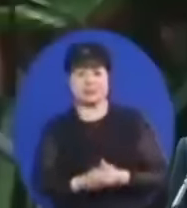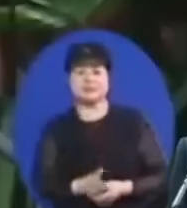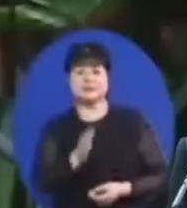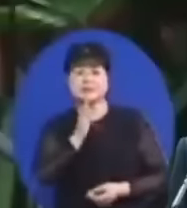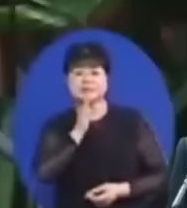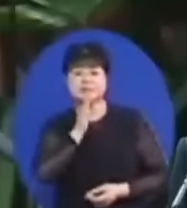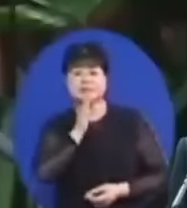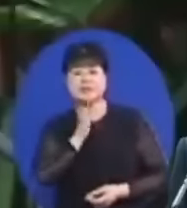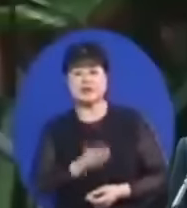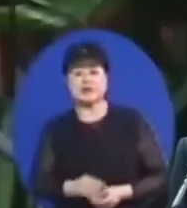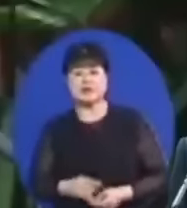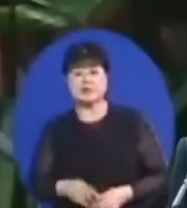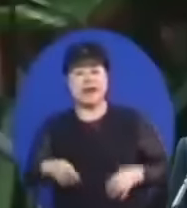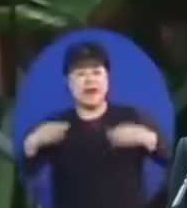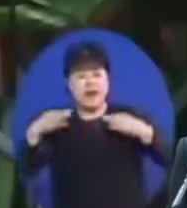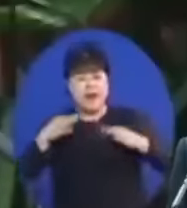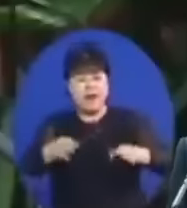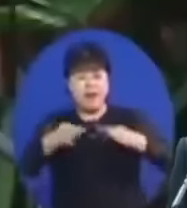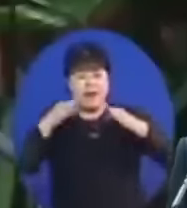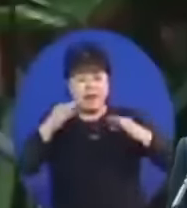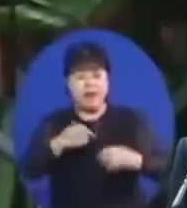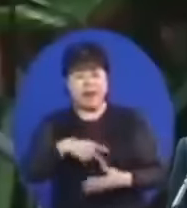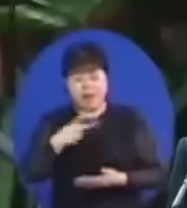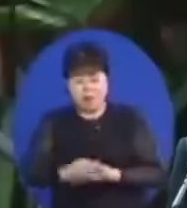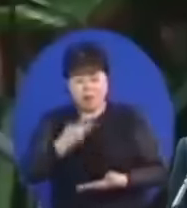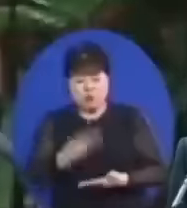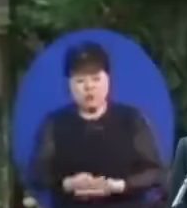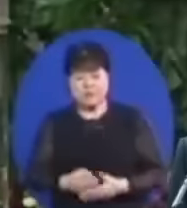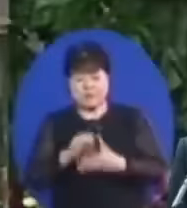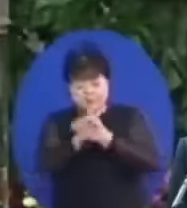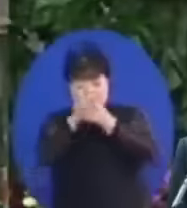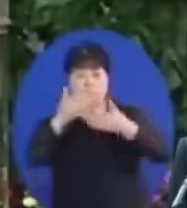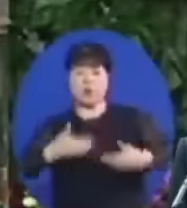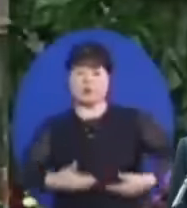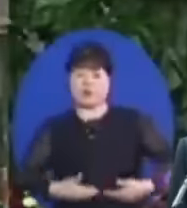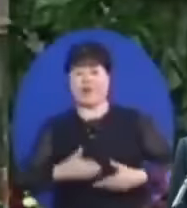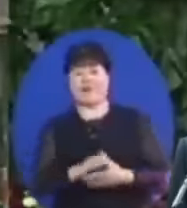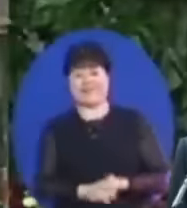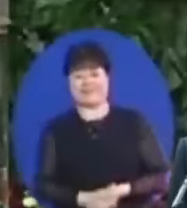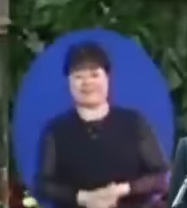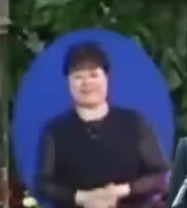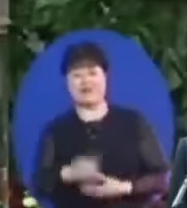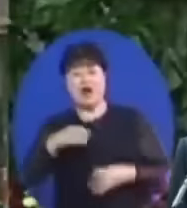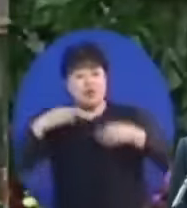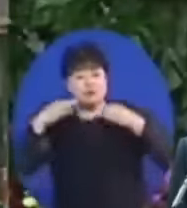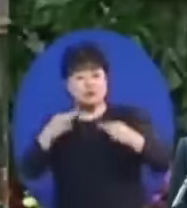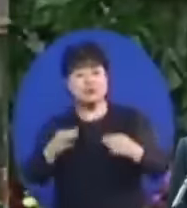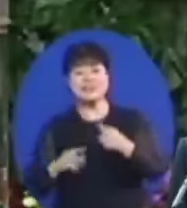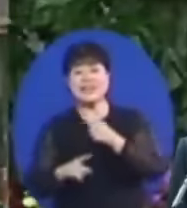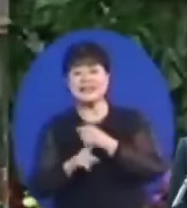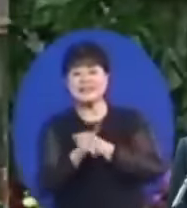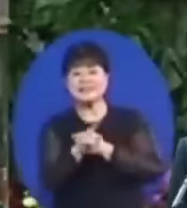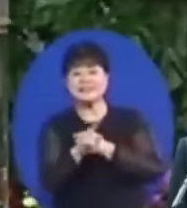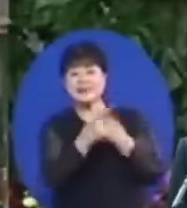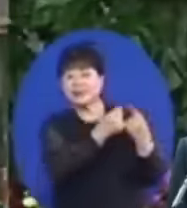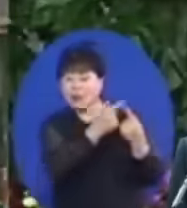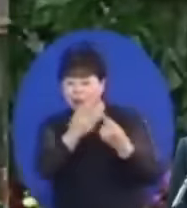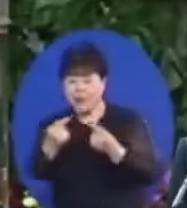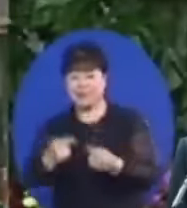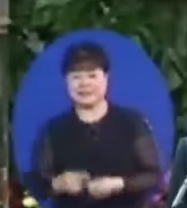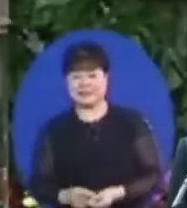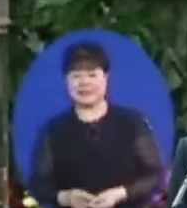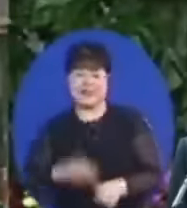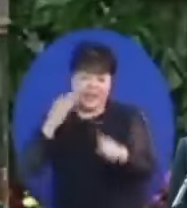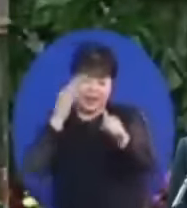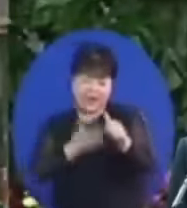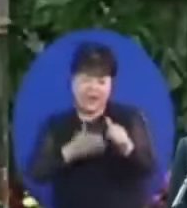때는 있는 힘을 다해서 몸부림치며 기도해야 되는 것입니다. 부르짖는다는 말은 바로 이와 같이 다